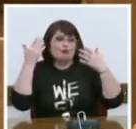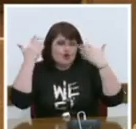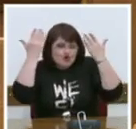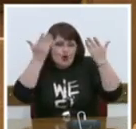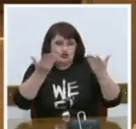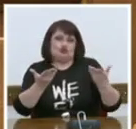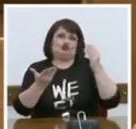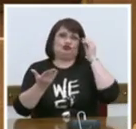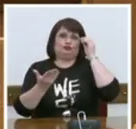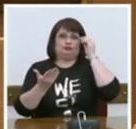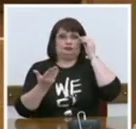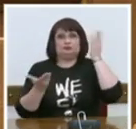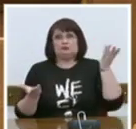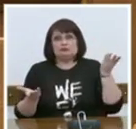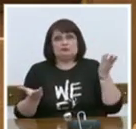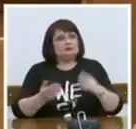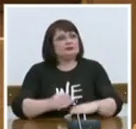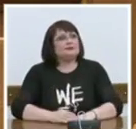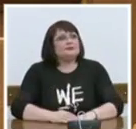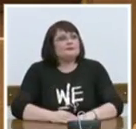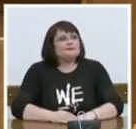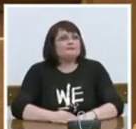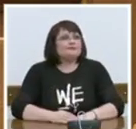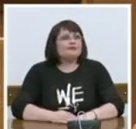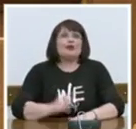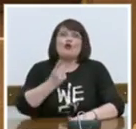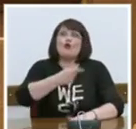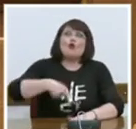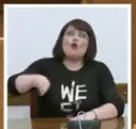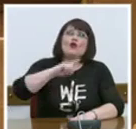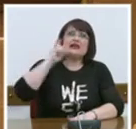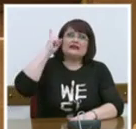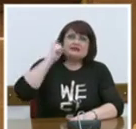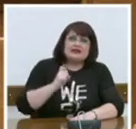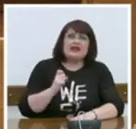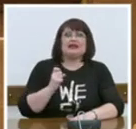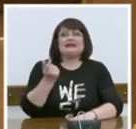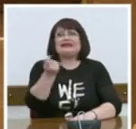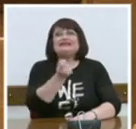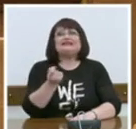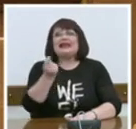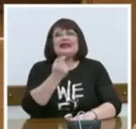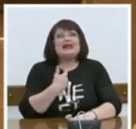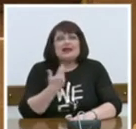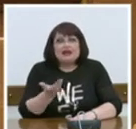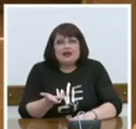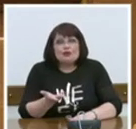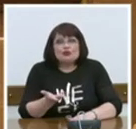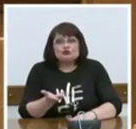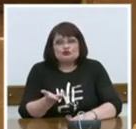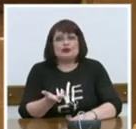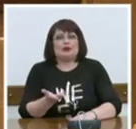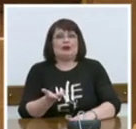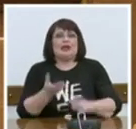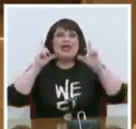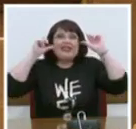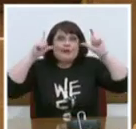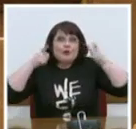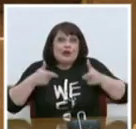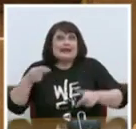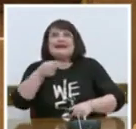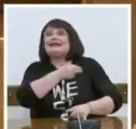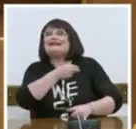οι περισσότεροι, και όνομα μεν διατομή εσολίγους, αλλά εσπλίον ασικήν δημοκρατία κέκλειται.